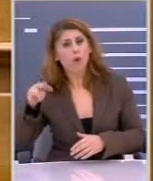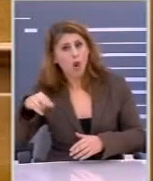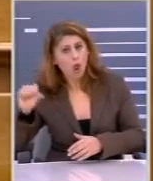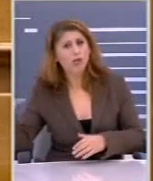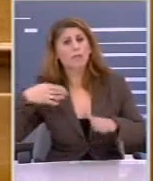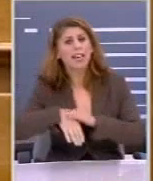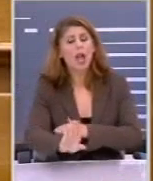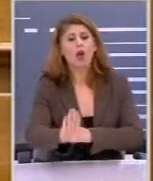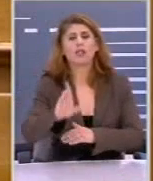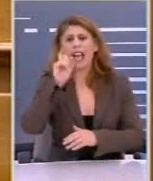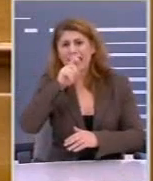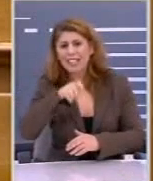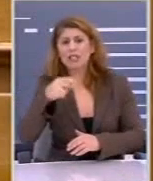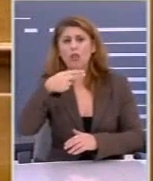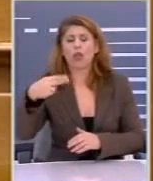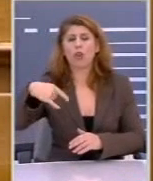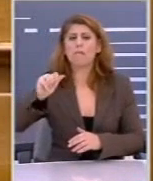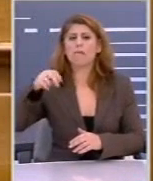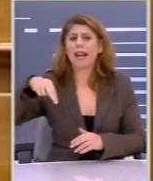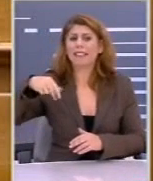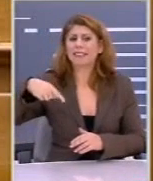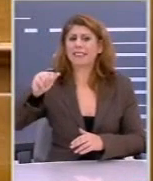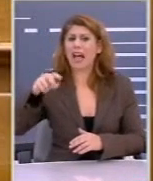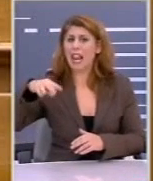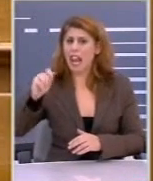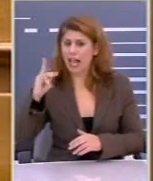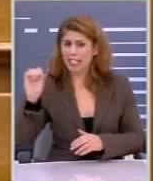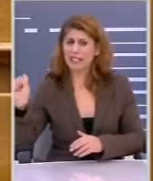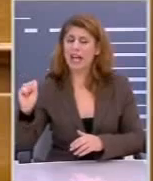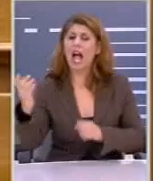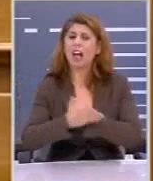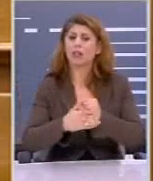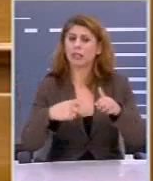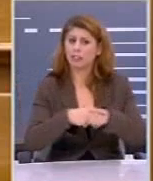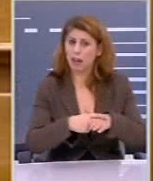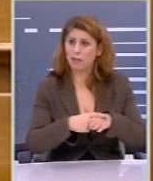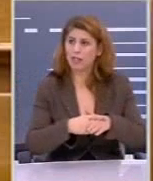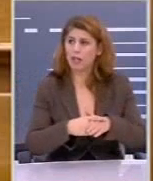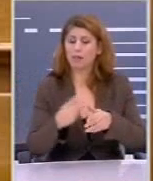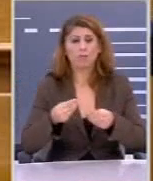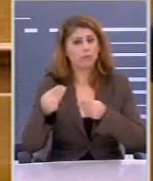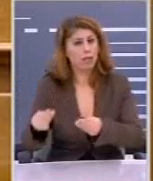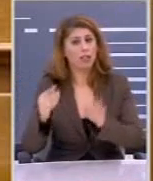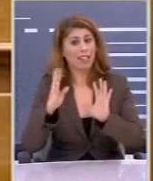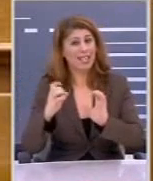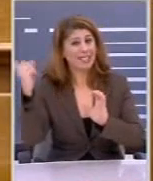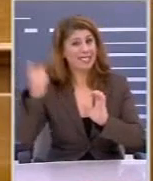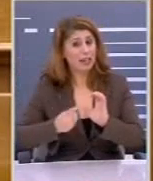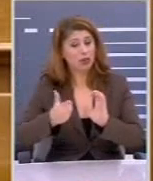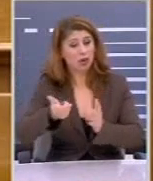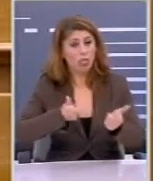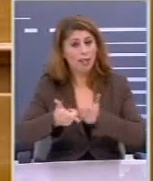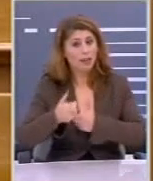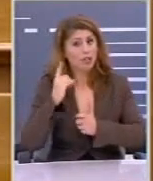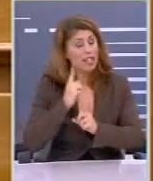Σύμβουλος Τράπεζας Αττικής, Θόδωρος Πανταλάκης, πρώην διοικητής της Αγροτικής Τράπεζας Ελλάδος, η οποία έχει δώσει και το 90% των δανείων, ειδικά